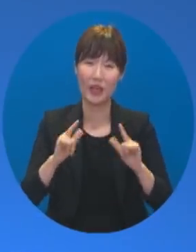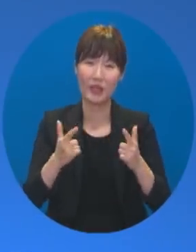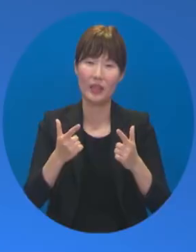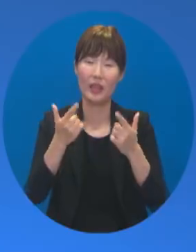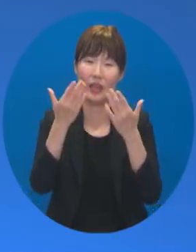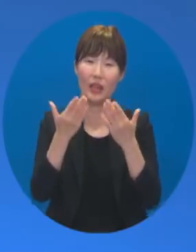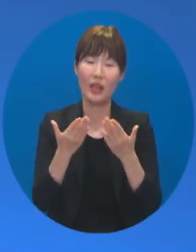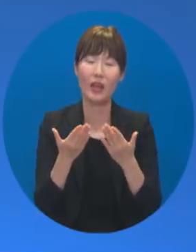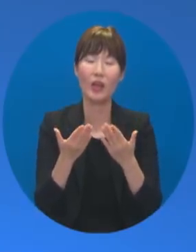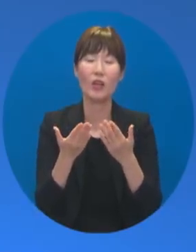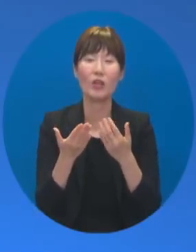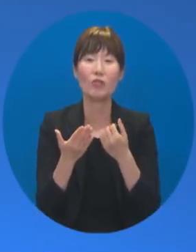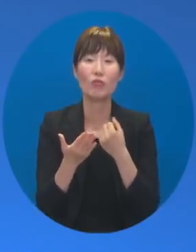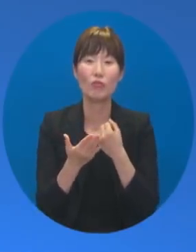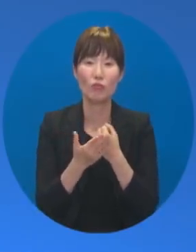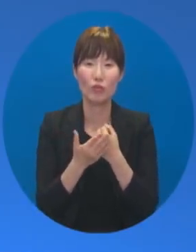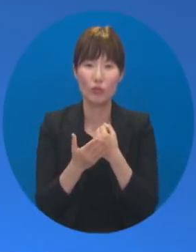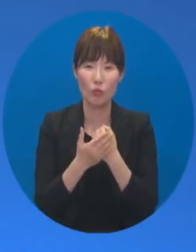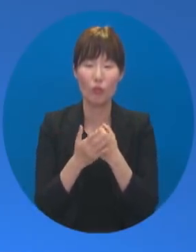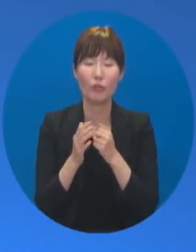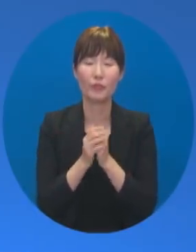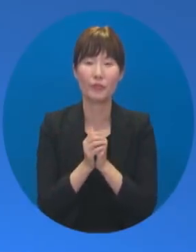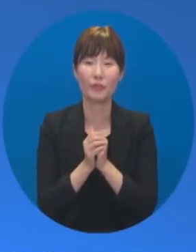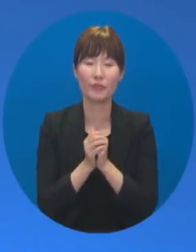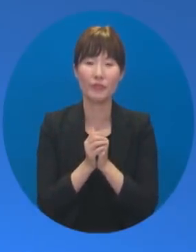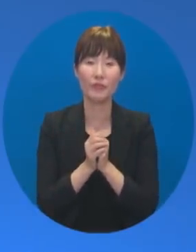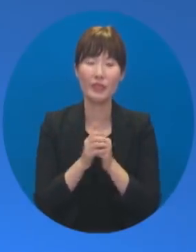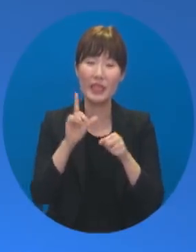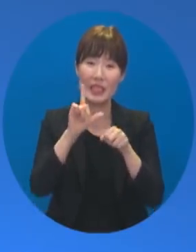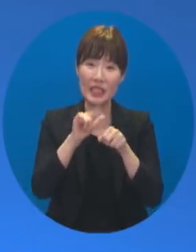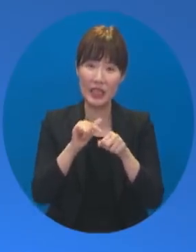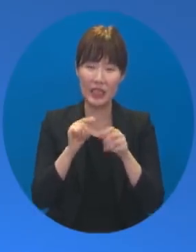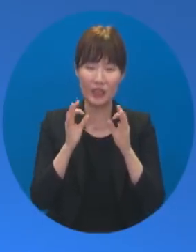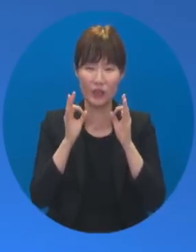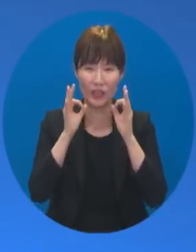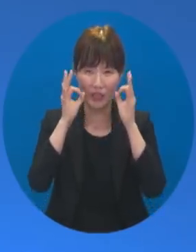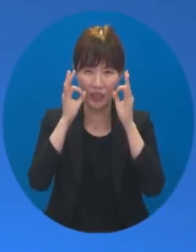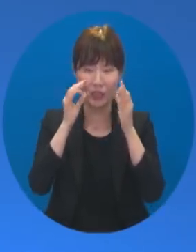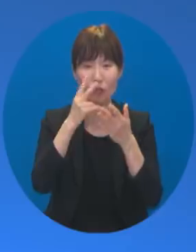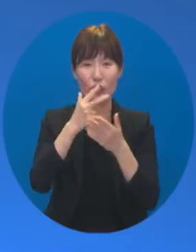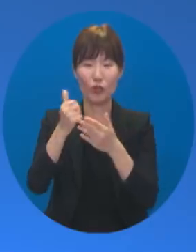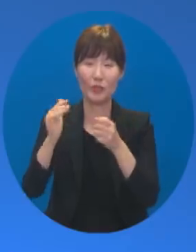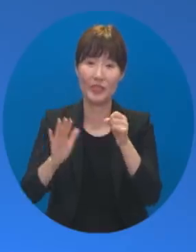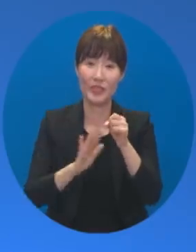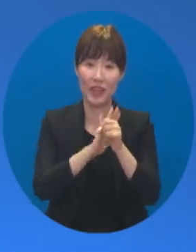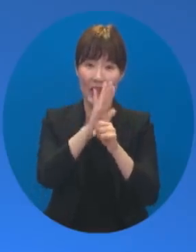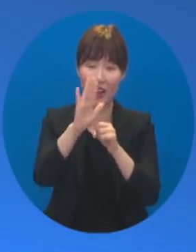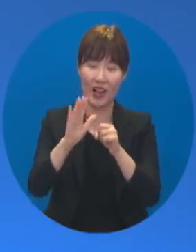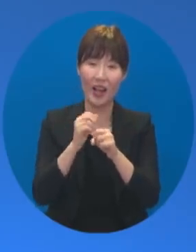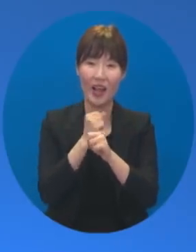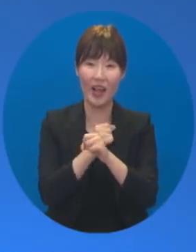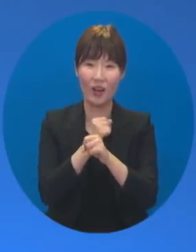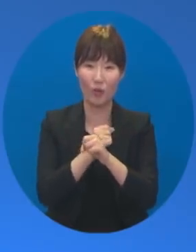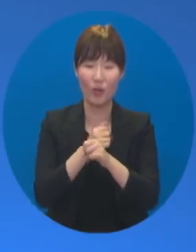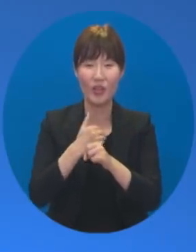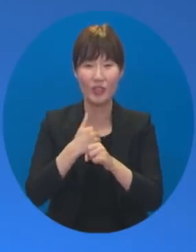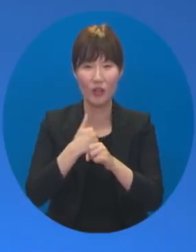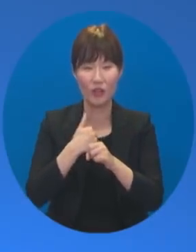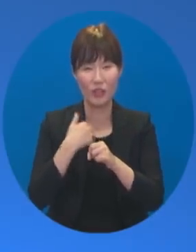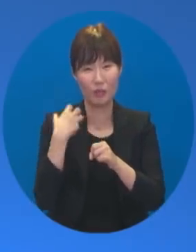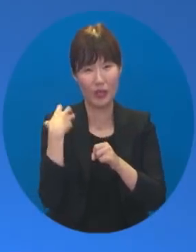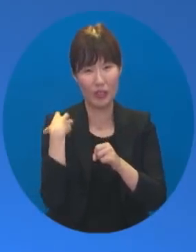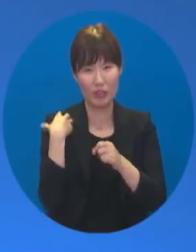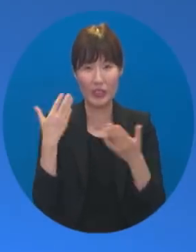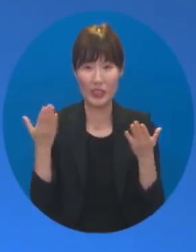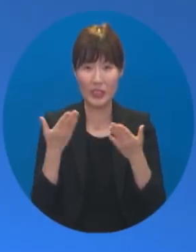순간순간 주님께 감사하며 이 시간을 최선을 다해서 주님을 사랑하고 저희들에게 주어진 사람을